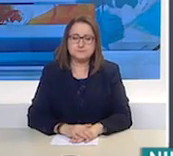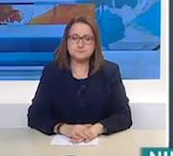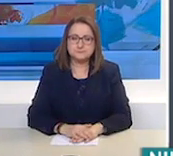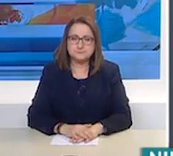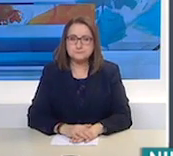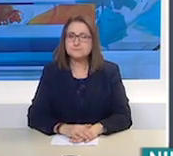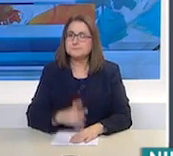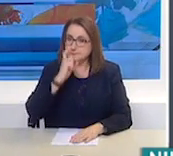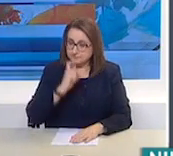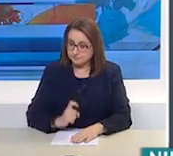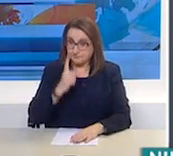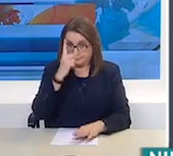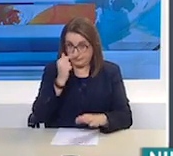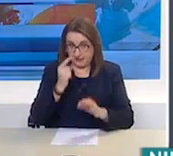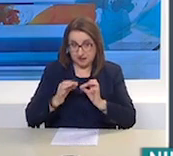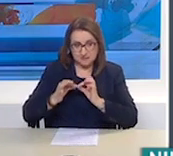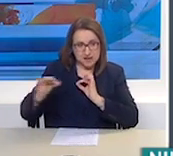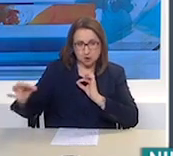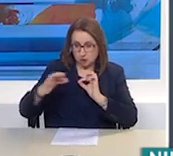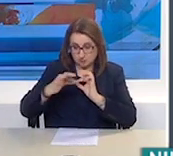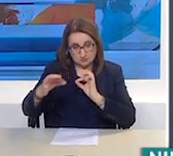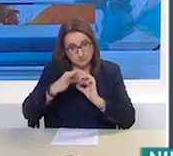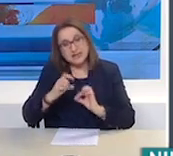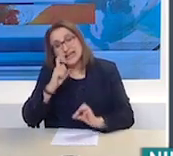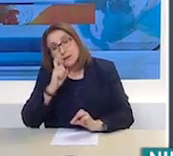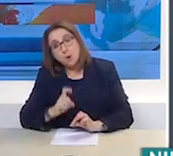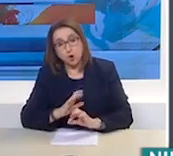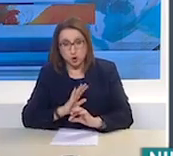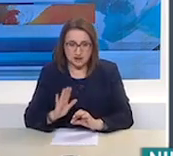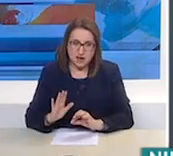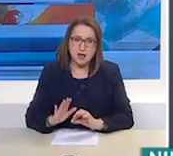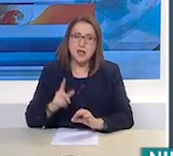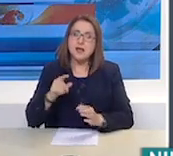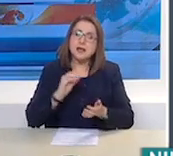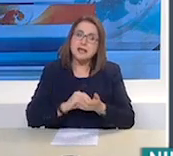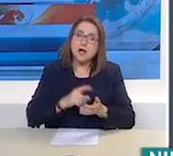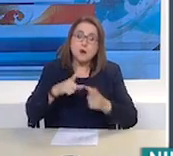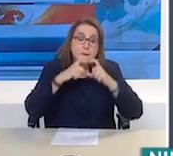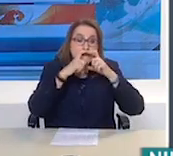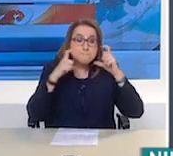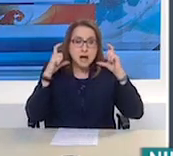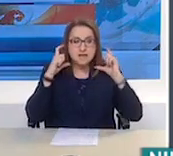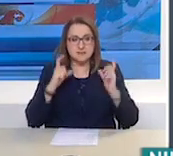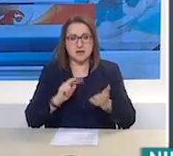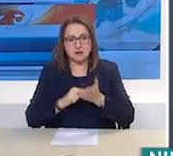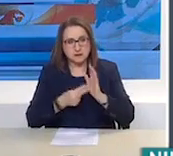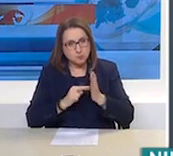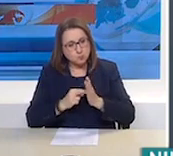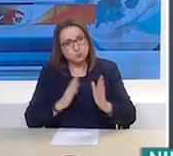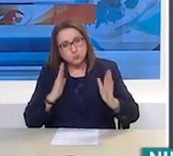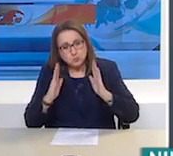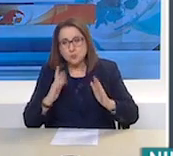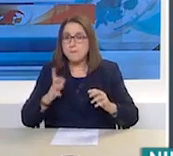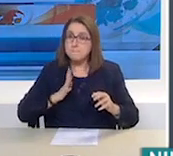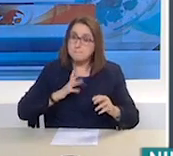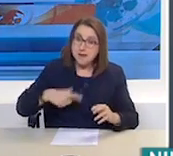Ισχύει υποχρεωτική απόσταση 1,5 μέτρου μεταξύ ατόμων. Υφίσταται ισχυρή σύσταση για χρήση μάσκας προστασίας από το προσωπικό και τους